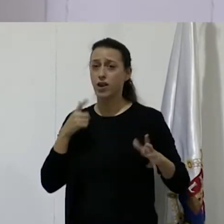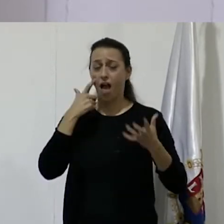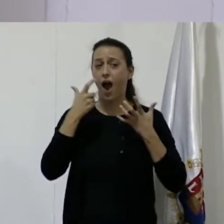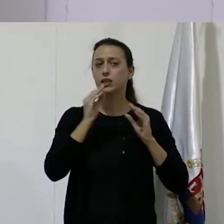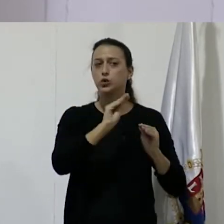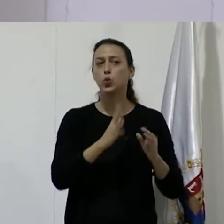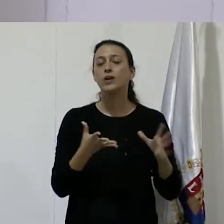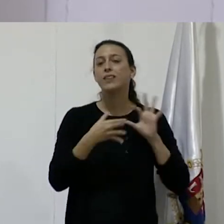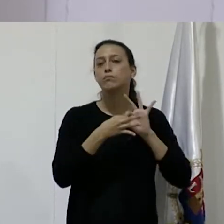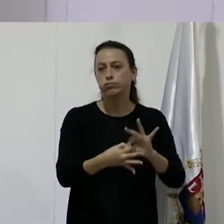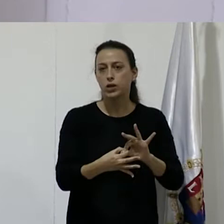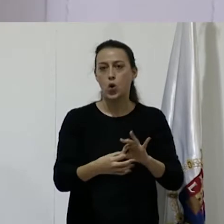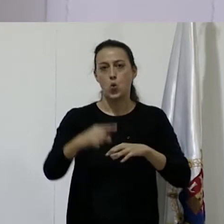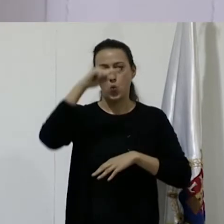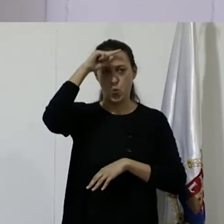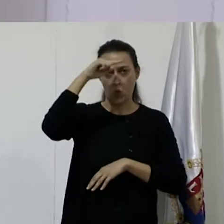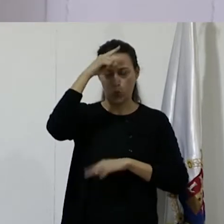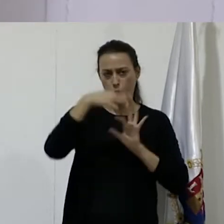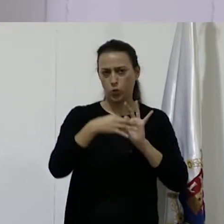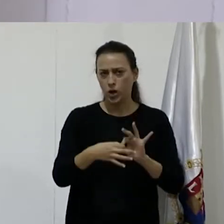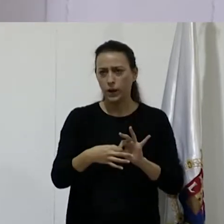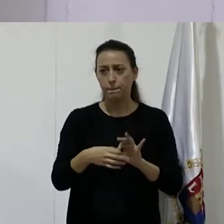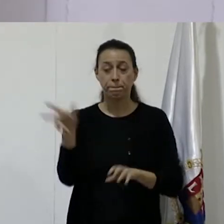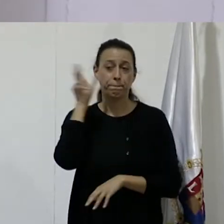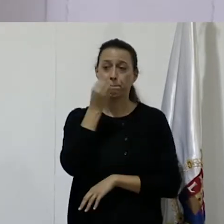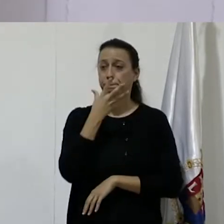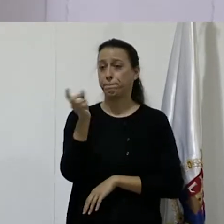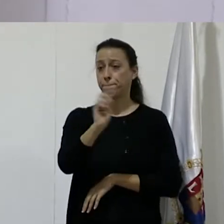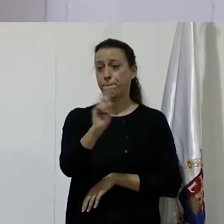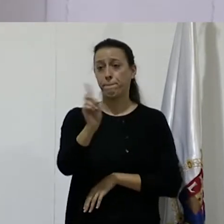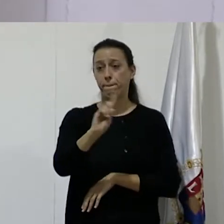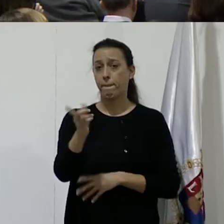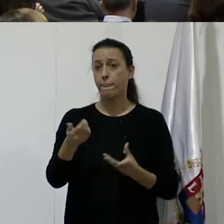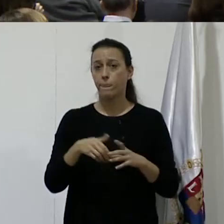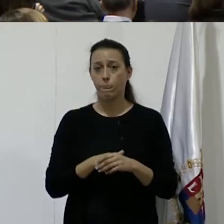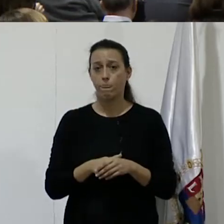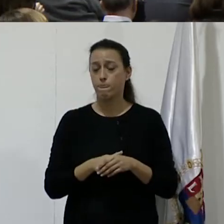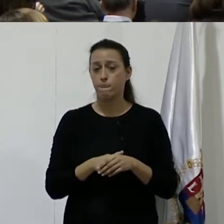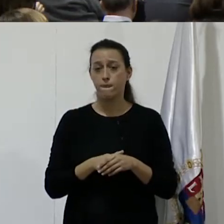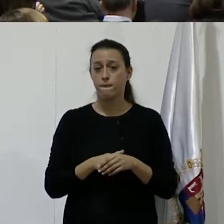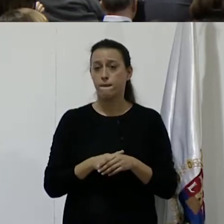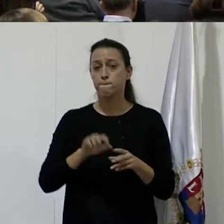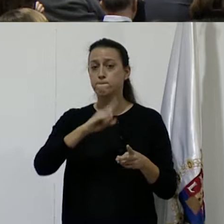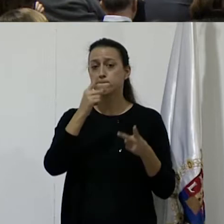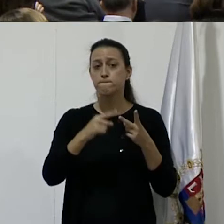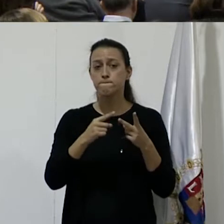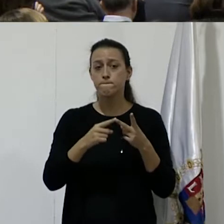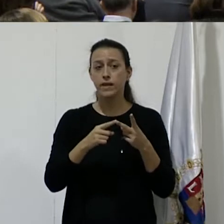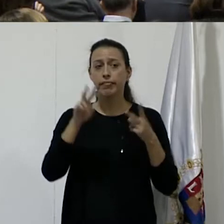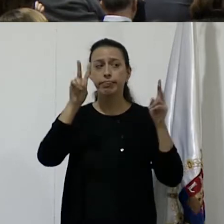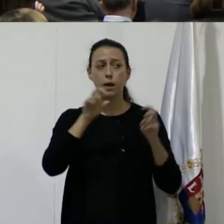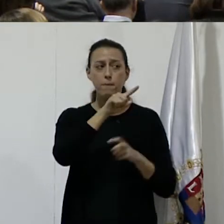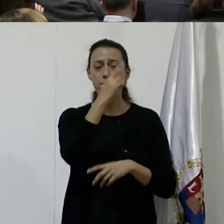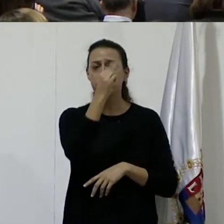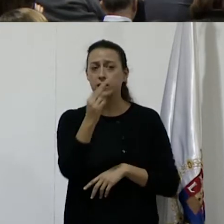la resta es reparteixen a parts quasi iguals entre l'arquitectura i l'escultura. 2. Pintura i imatge, cultura